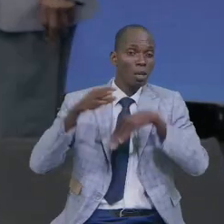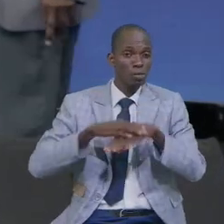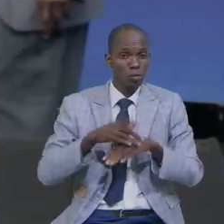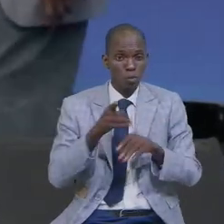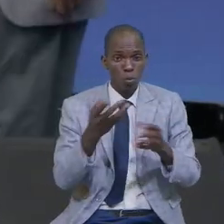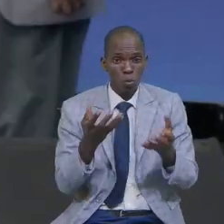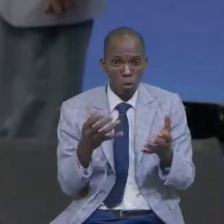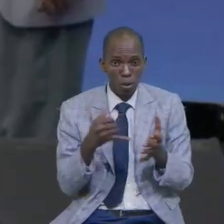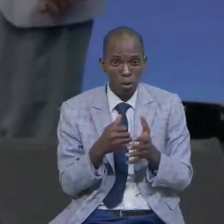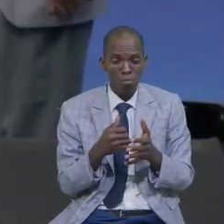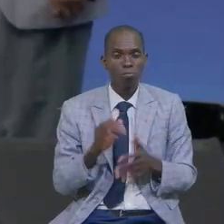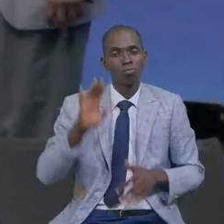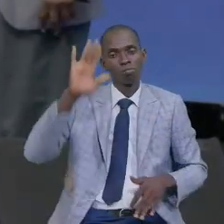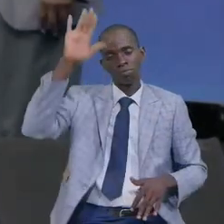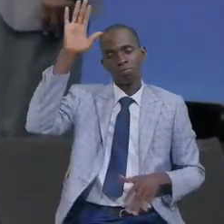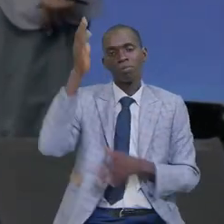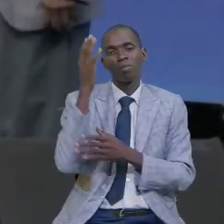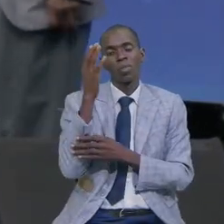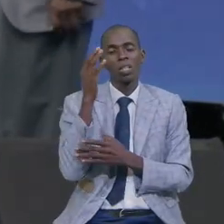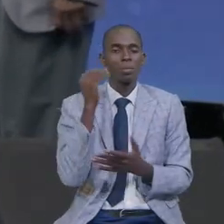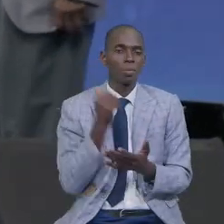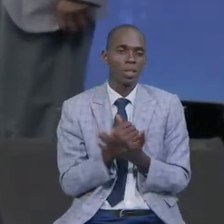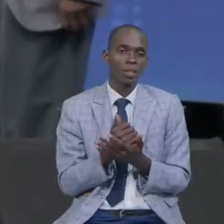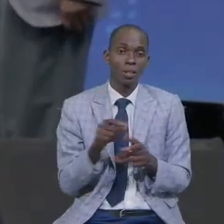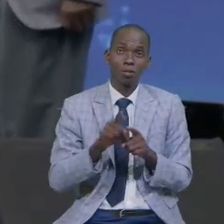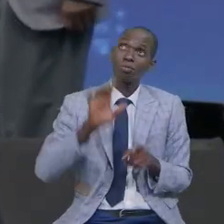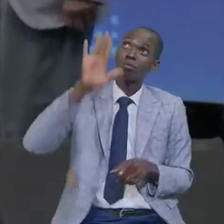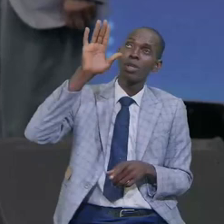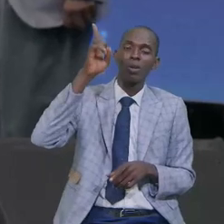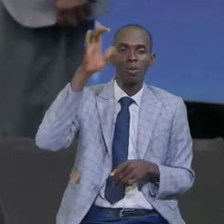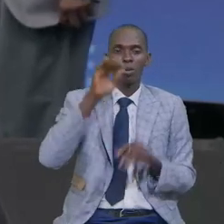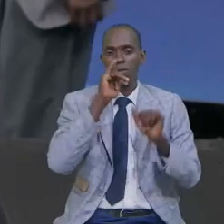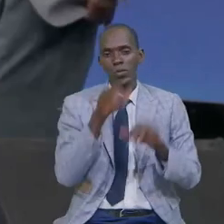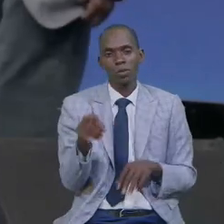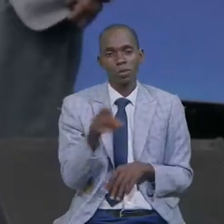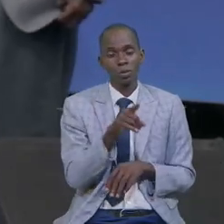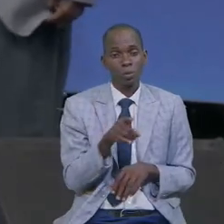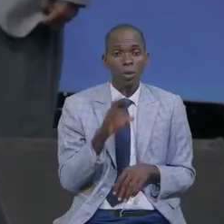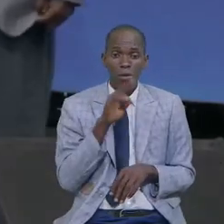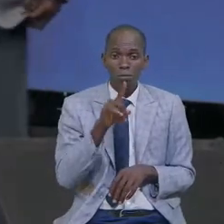levez simplement la main. Amen, que Dieu vous bénisse là-bas. Levez cette main.